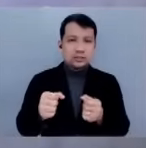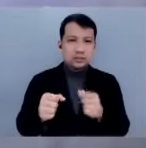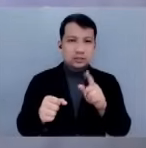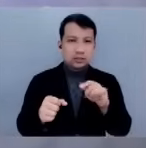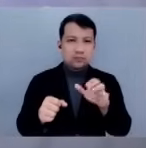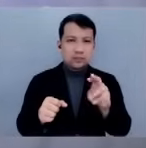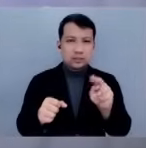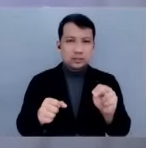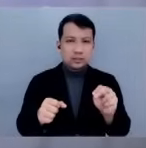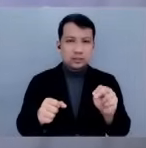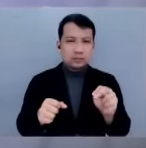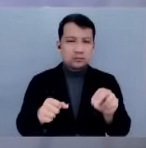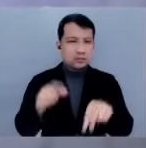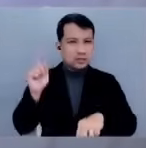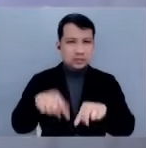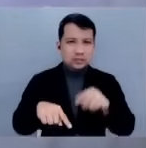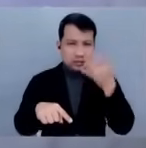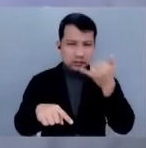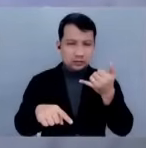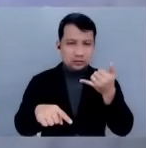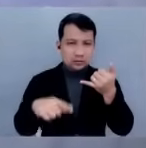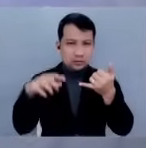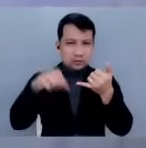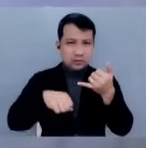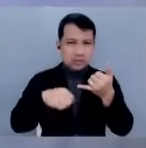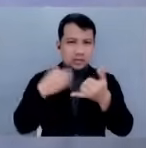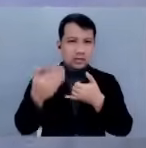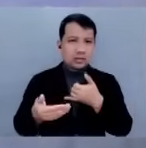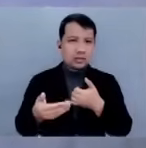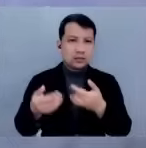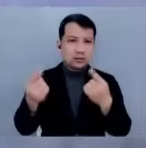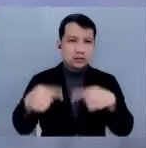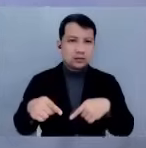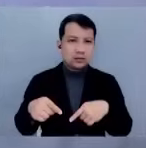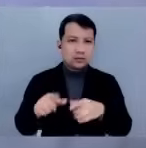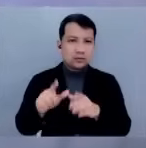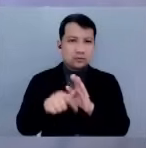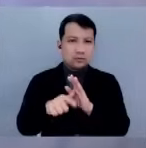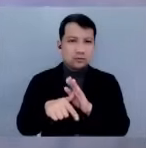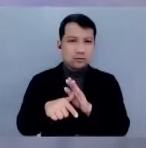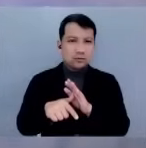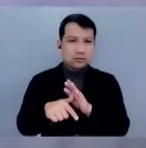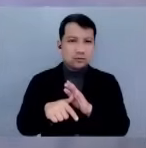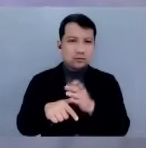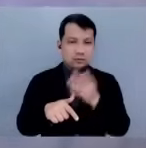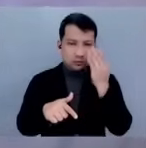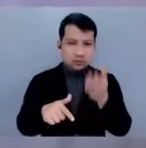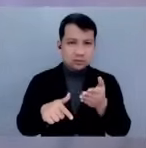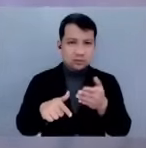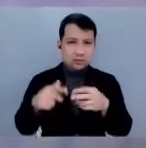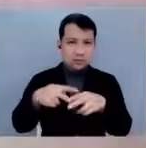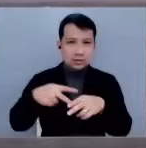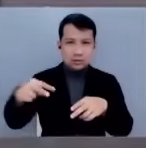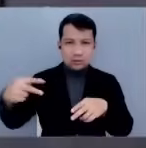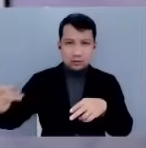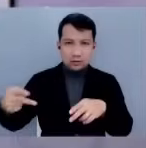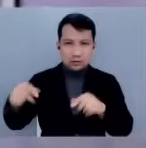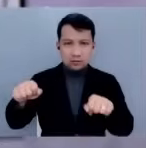na nakunan sa CCTV ang sumunod na pangyayari, pero maya-maya, makikitang tumalsik ang motor at